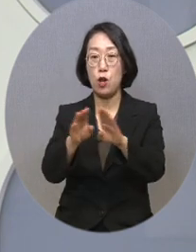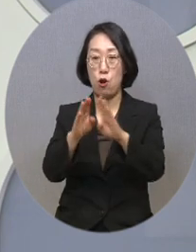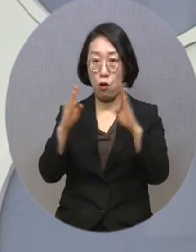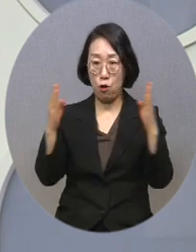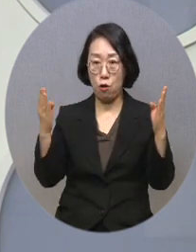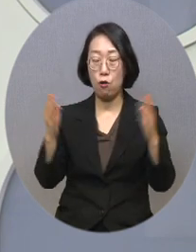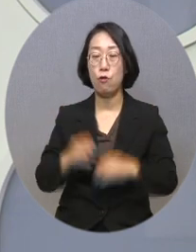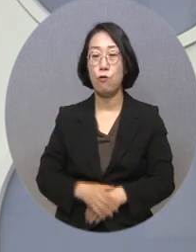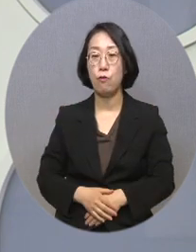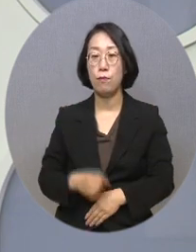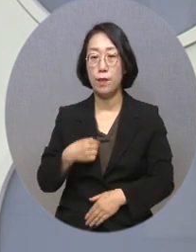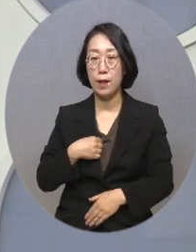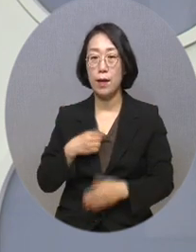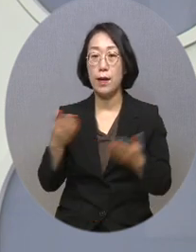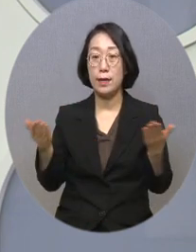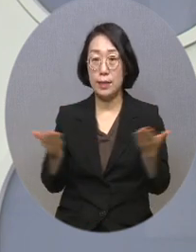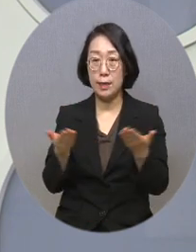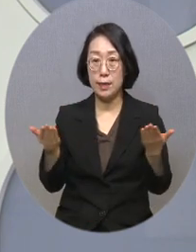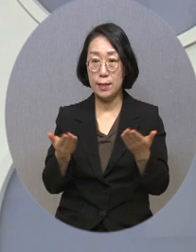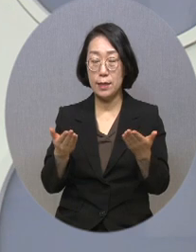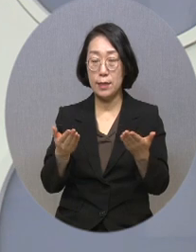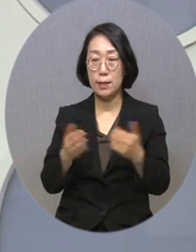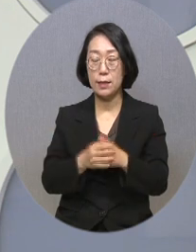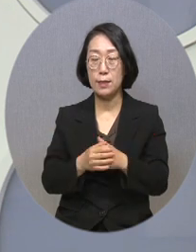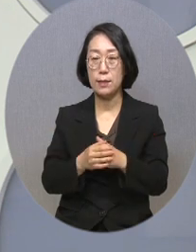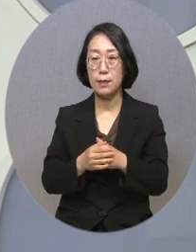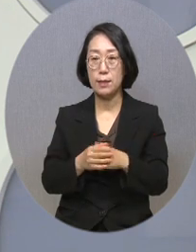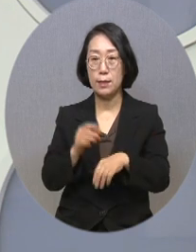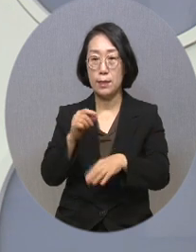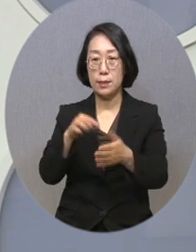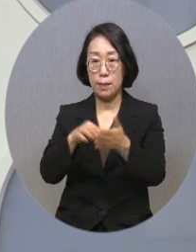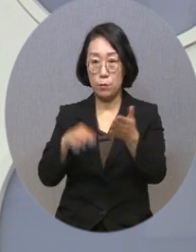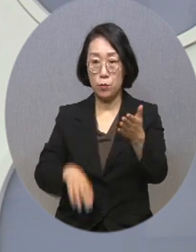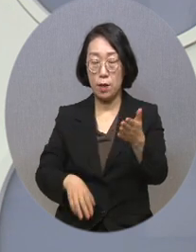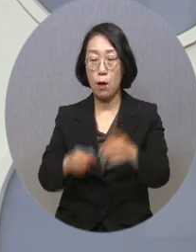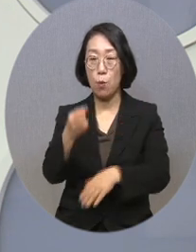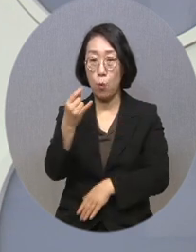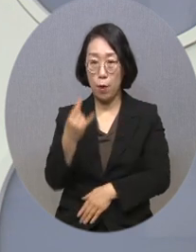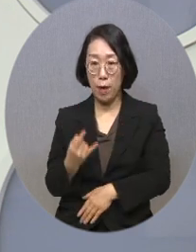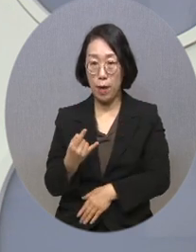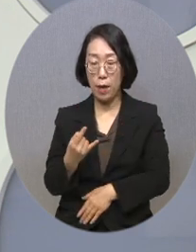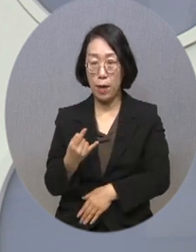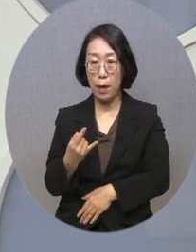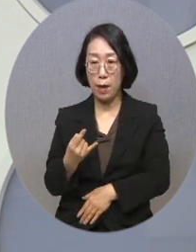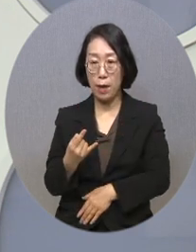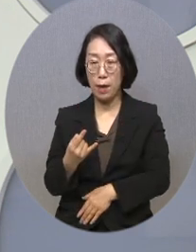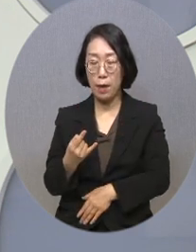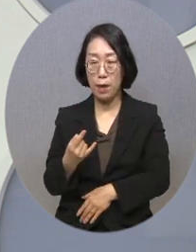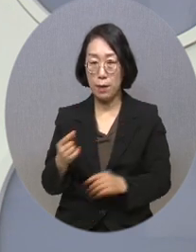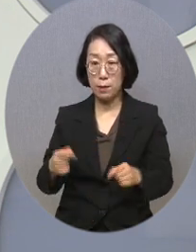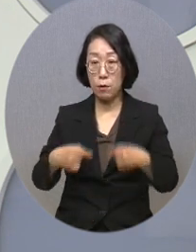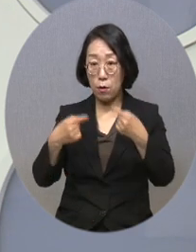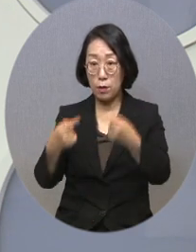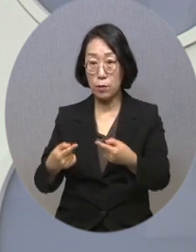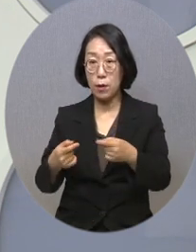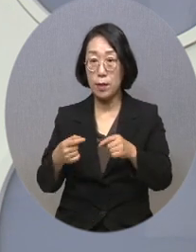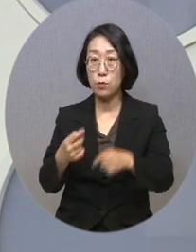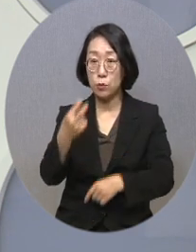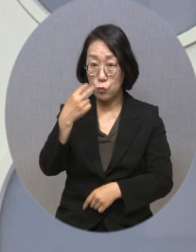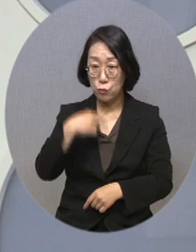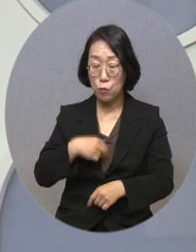이제 세무사로서 세무사회를 이렇게 같이 활동을 하면서